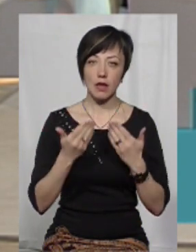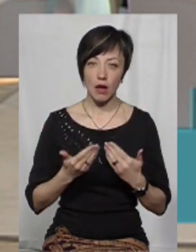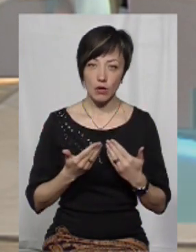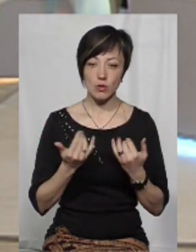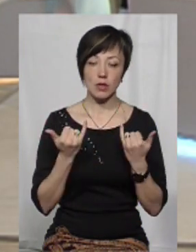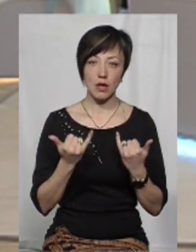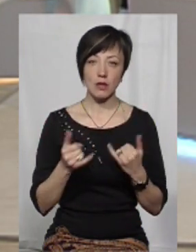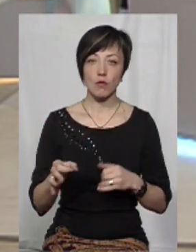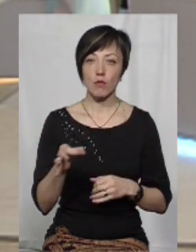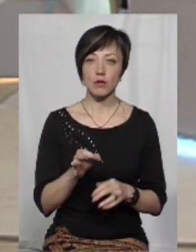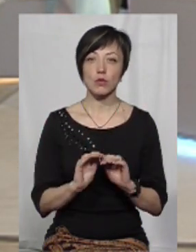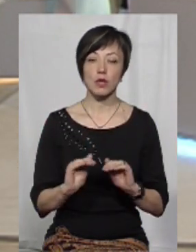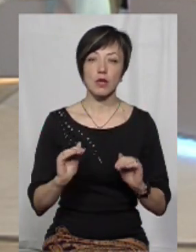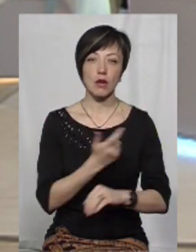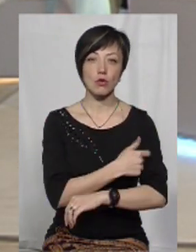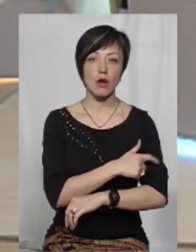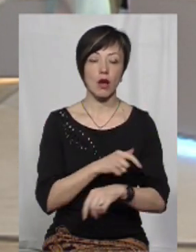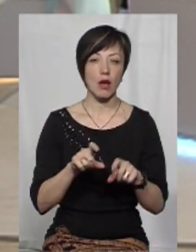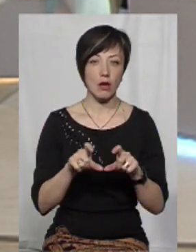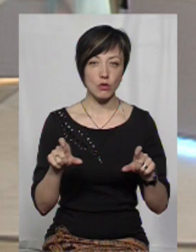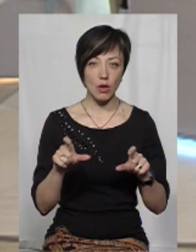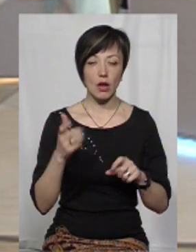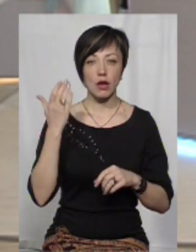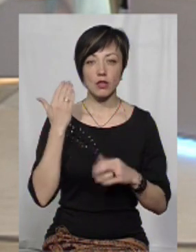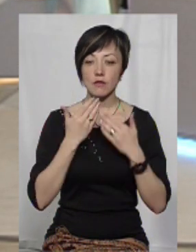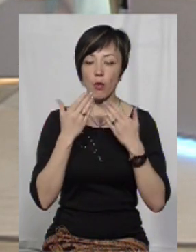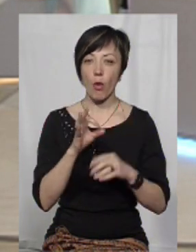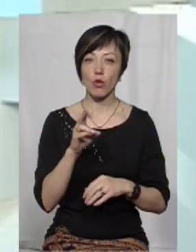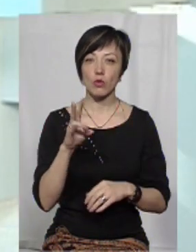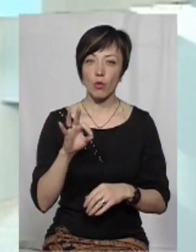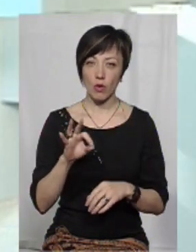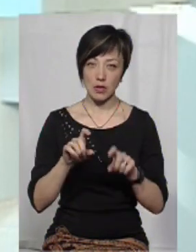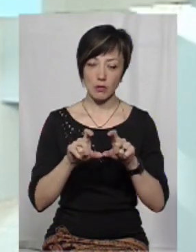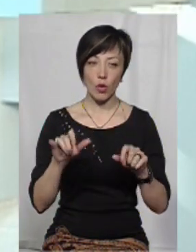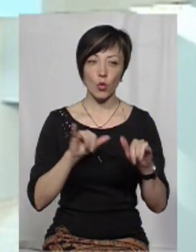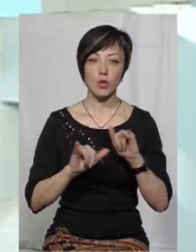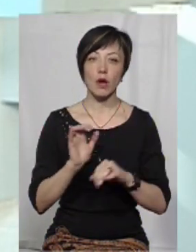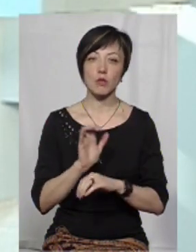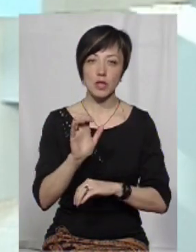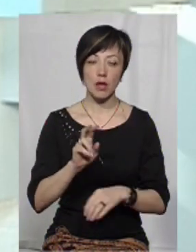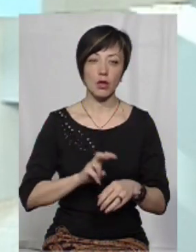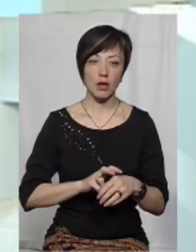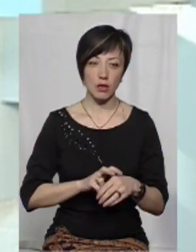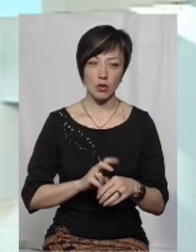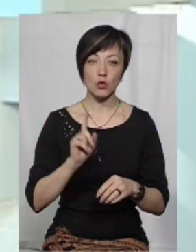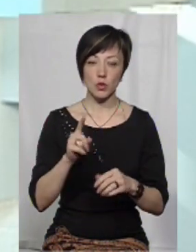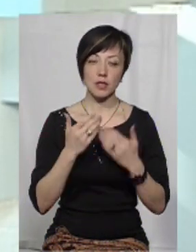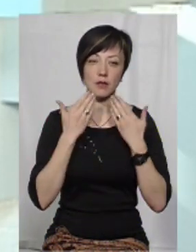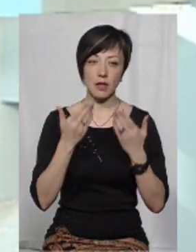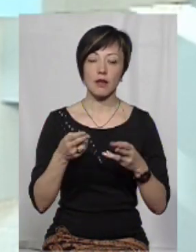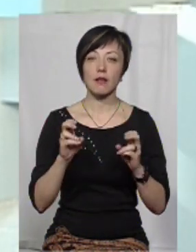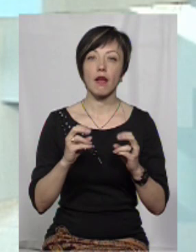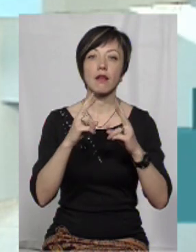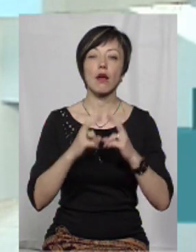звертаються наразі в обласну дитячу лікарню, звертались в обласний онкодиспансер. Куди посилають лікарі? Ну,